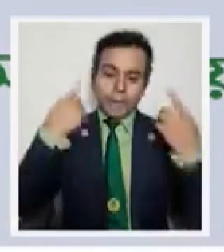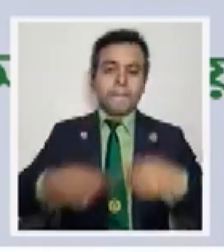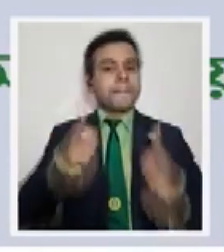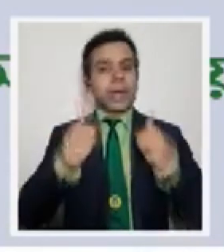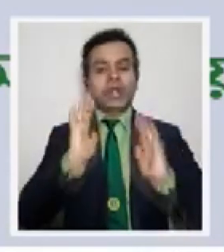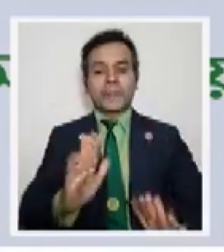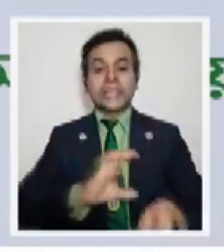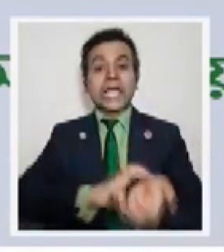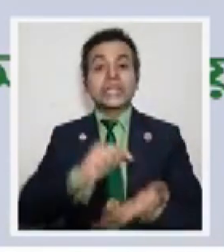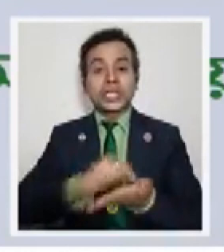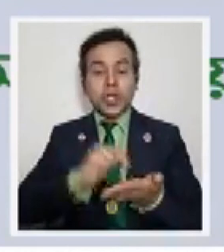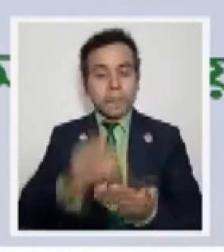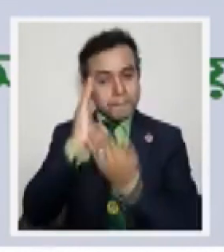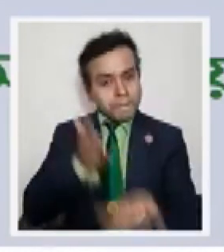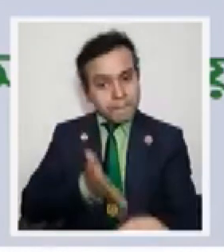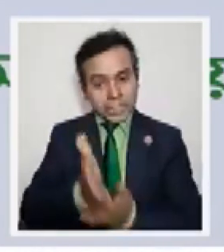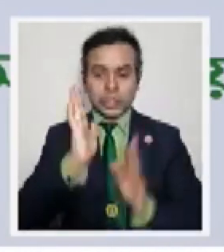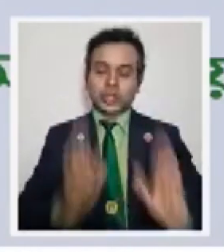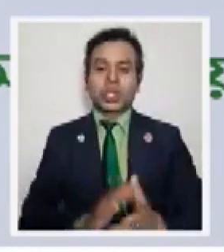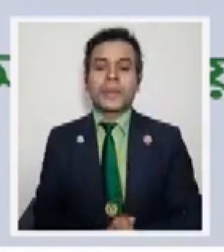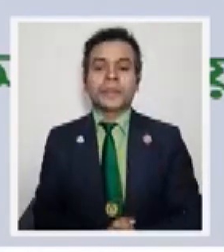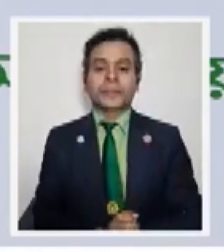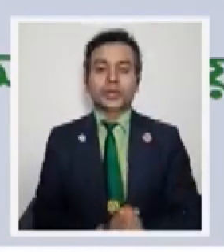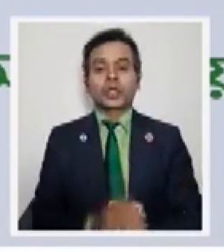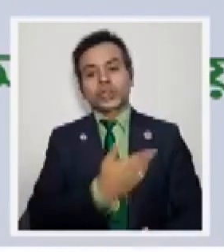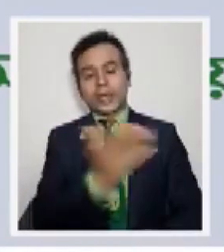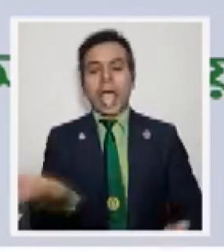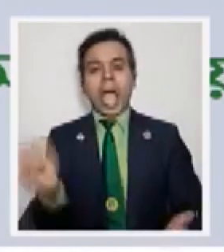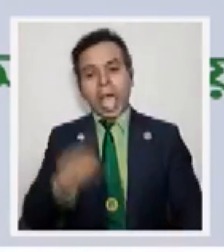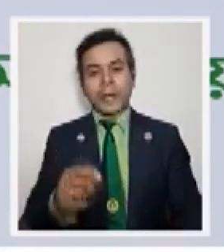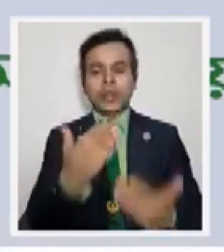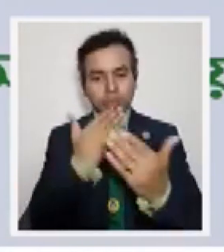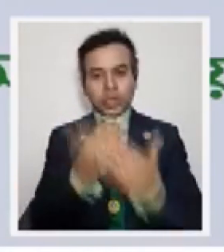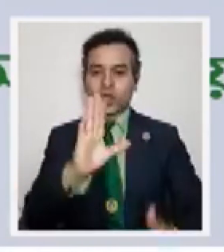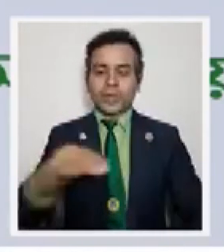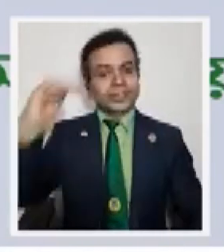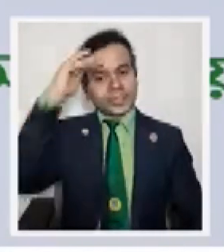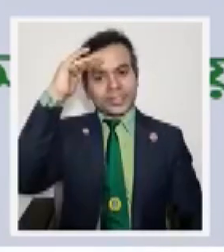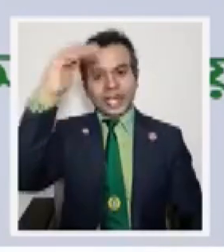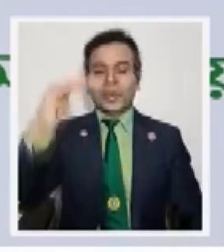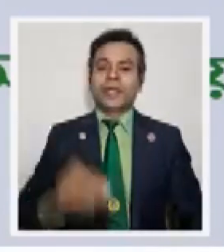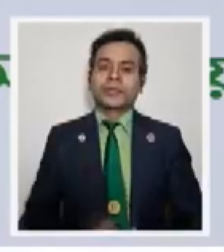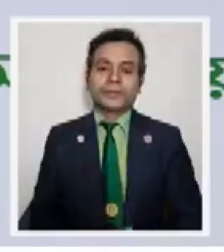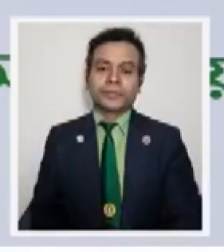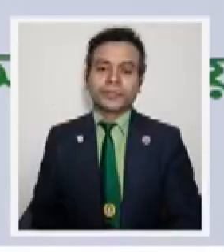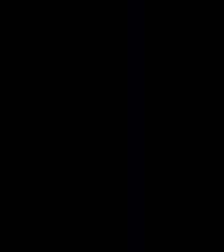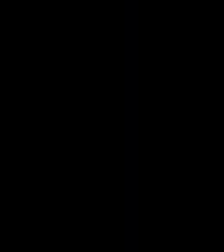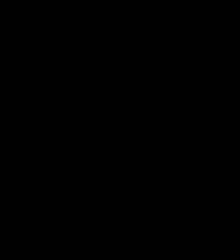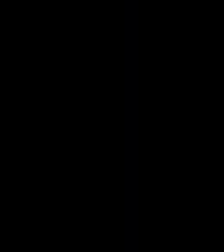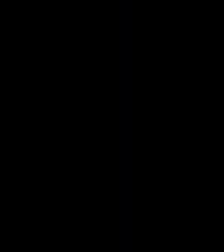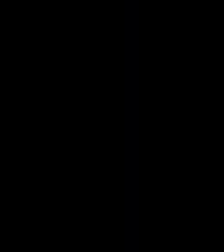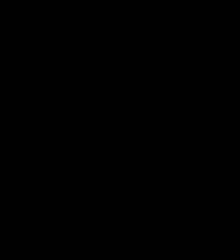এই ছিল আমাদের আজকের তথ্য এবং পরামর্শ। সবাইকে অনেক অনেক ধন্যবাদ। ভালো থাকবেন, সুস্থ থাকবেন, স্বাস্থ্য নিয়মগুলো মেনে চলবেন।